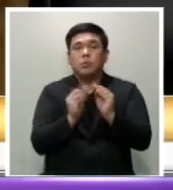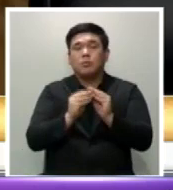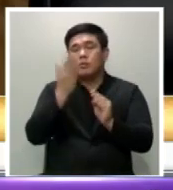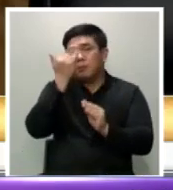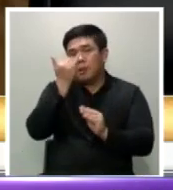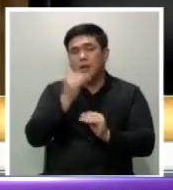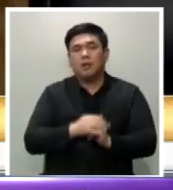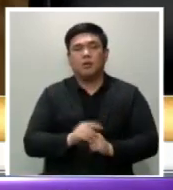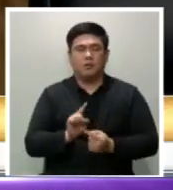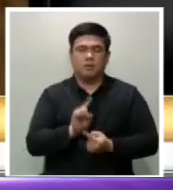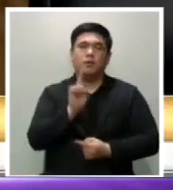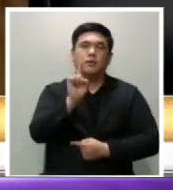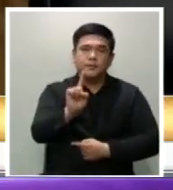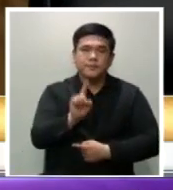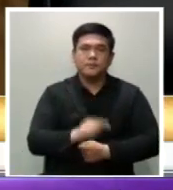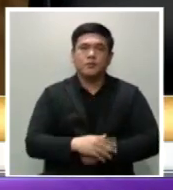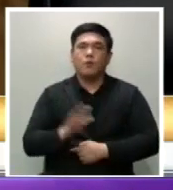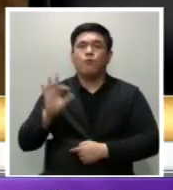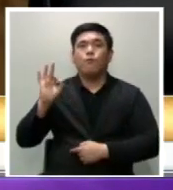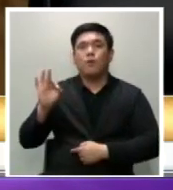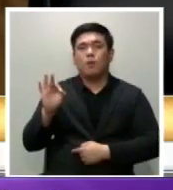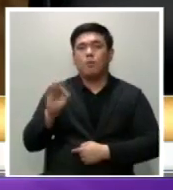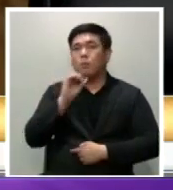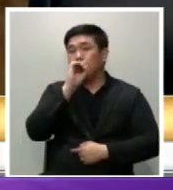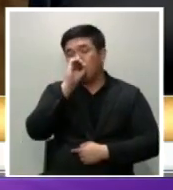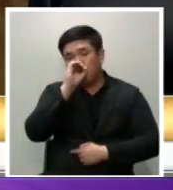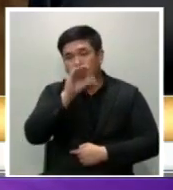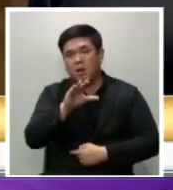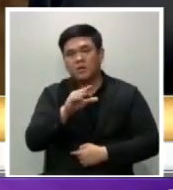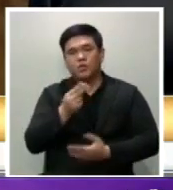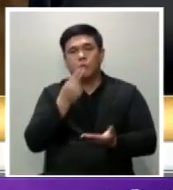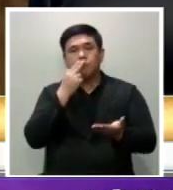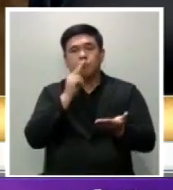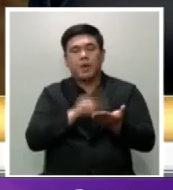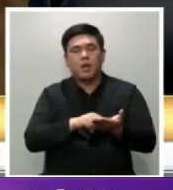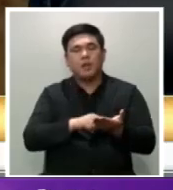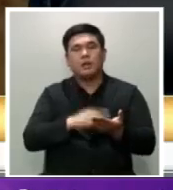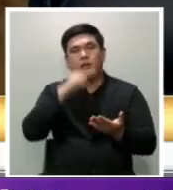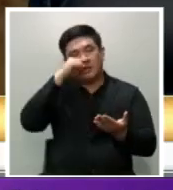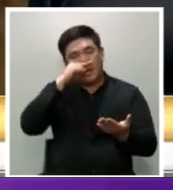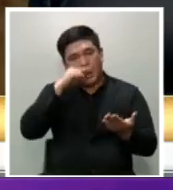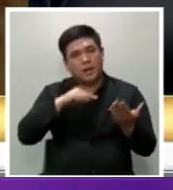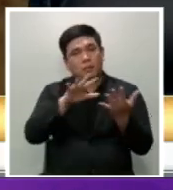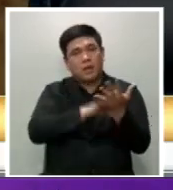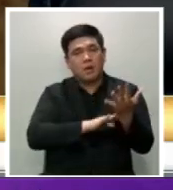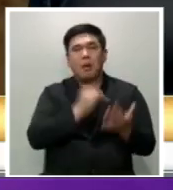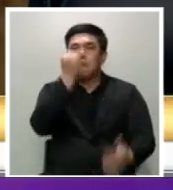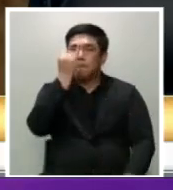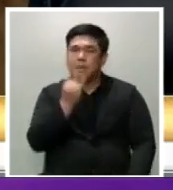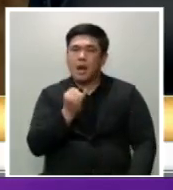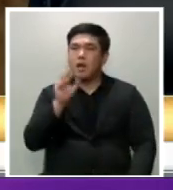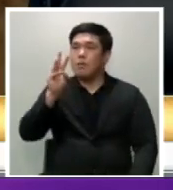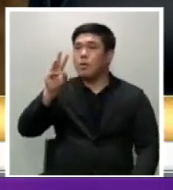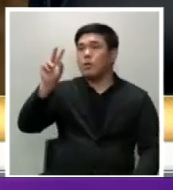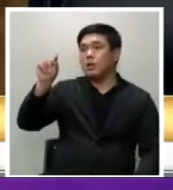ที่หนึ่งฟิลิปมอริสได้แจ้งในหนังสือว่าไทยแพ้คดีใน WTO เหมือนกับอุปมาแพ้ในศาลโล